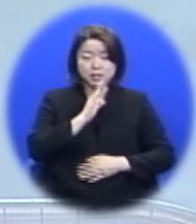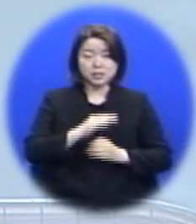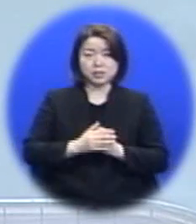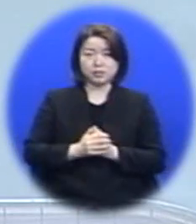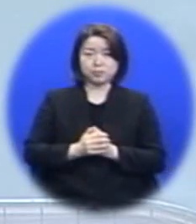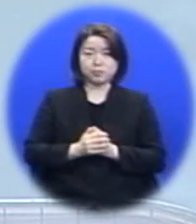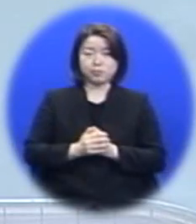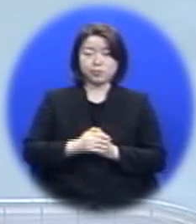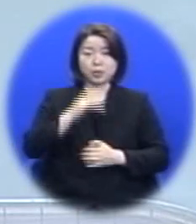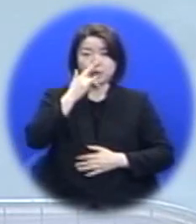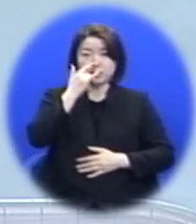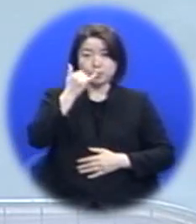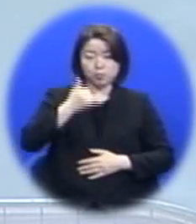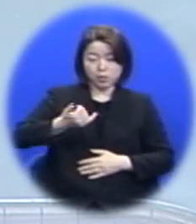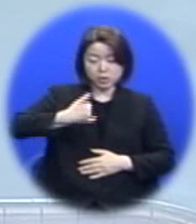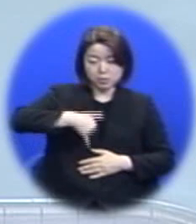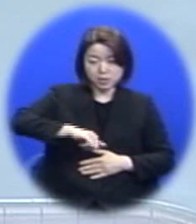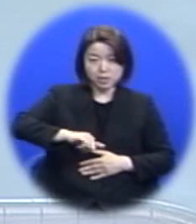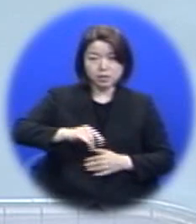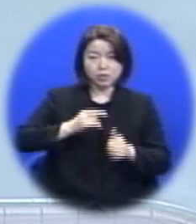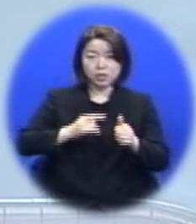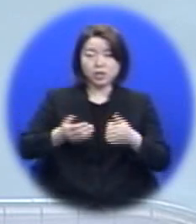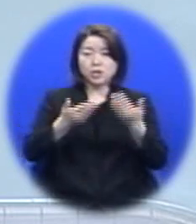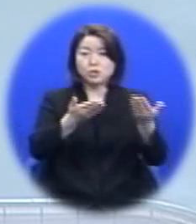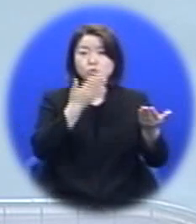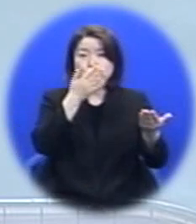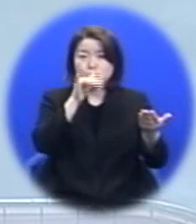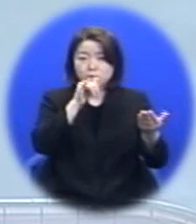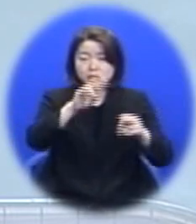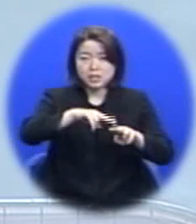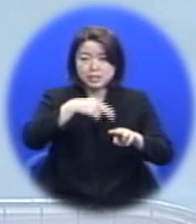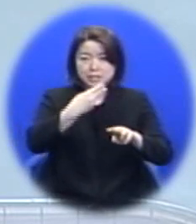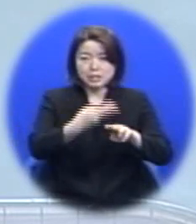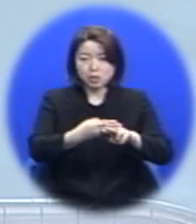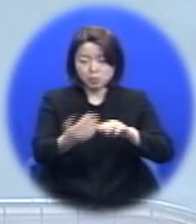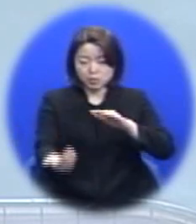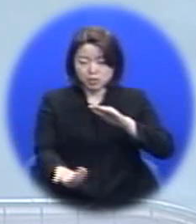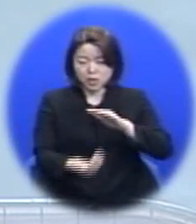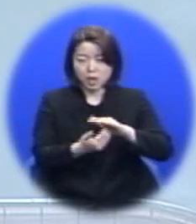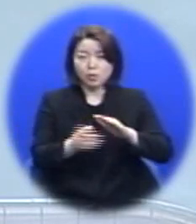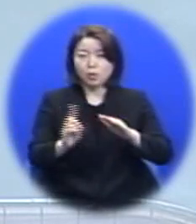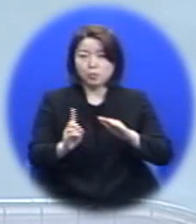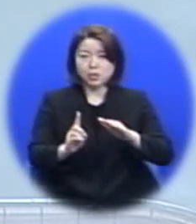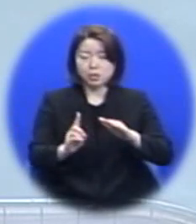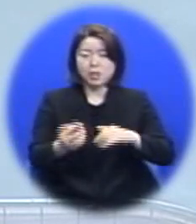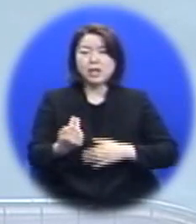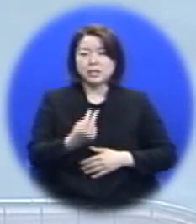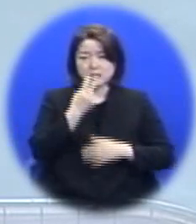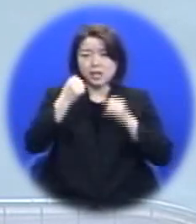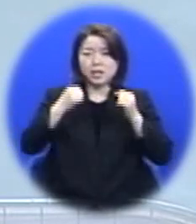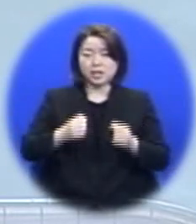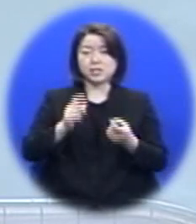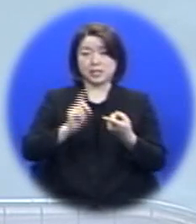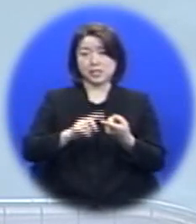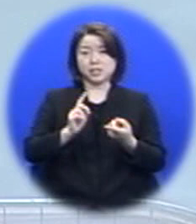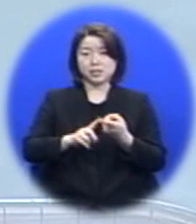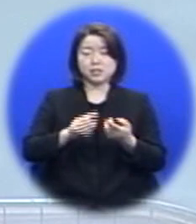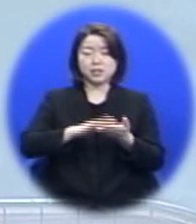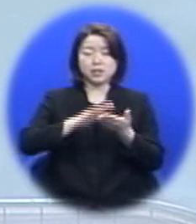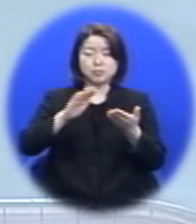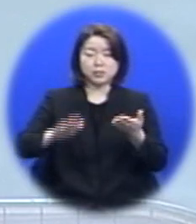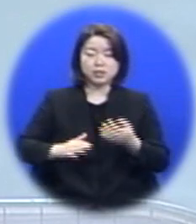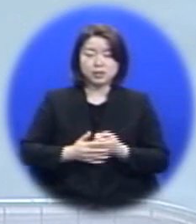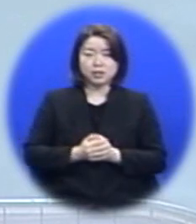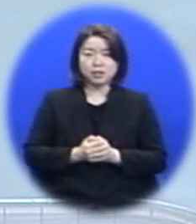부모님이 자식에게 해줄 수 있는 최고의 선물이 살아계시다는 그 자체가 됩니다.